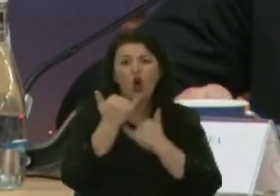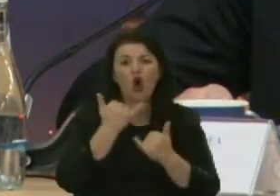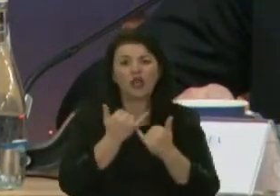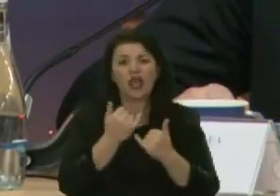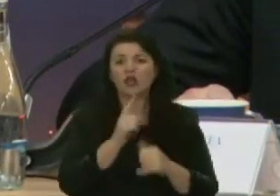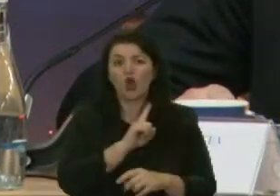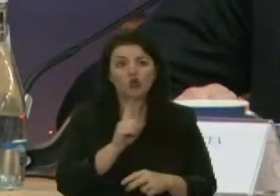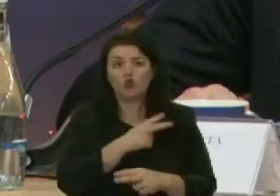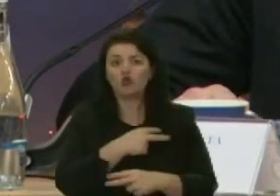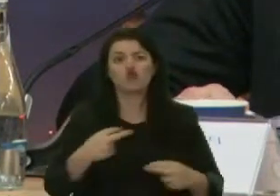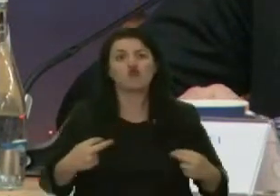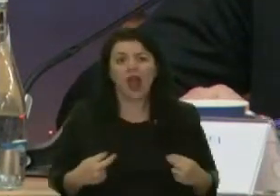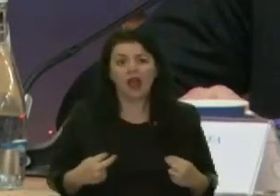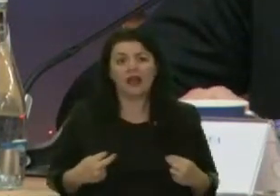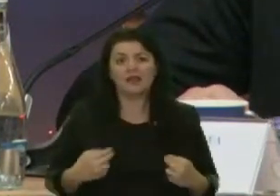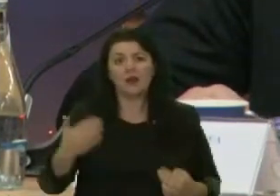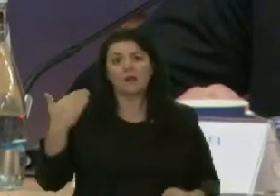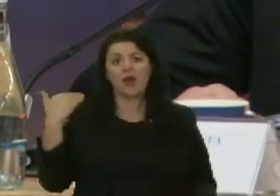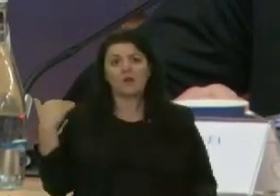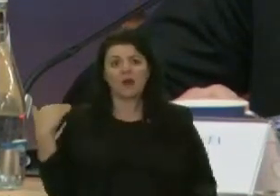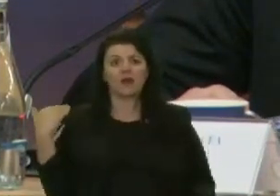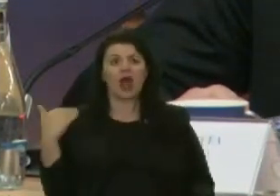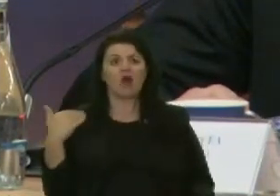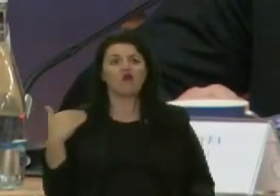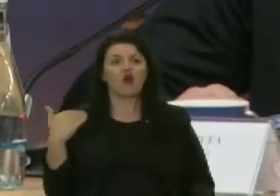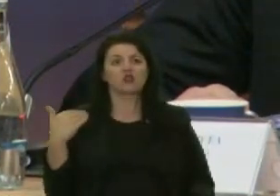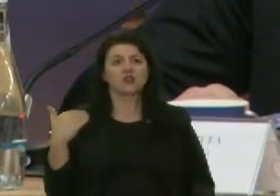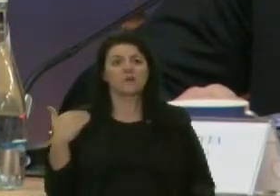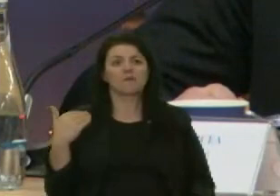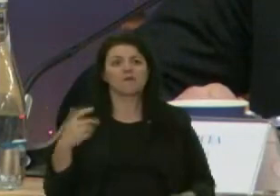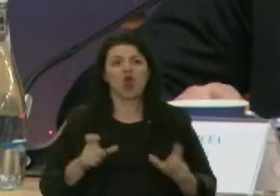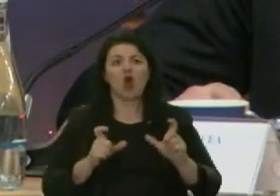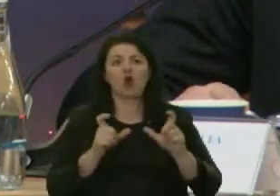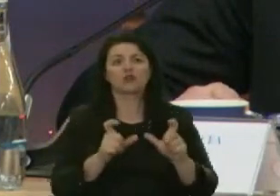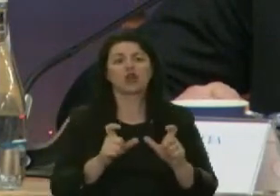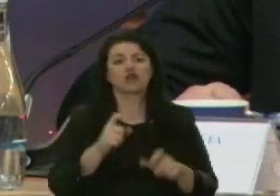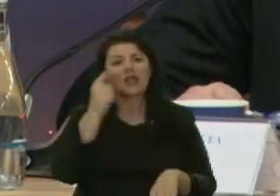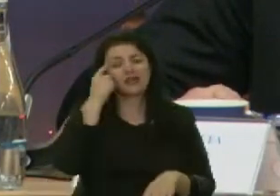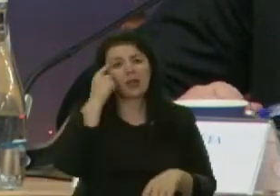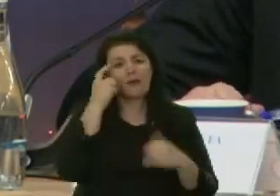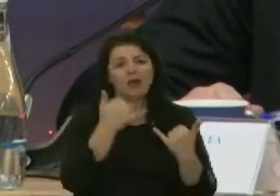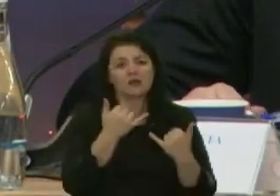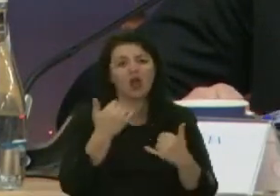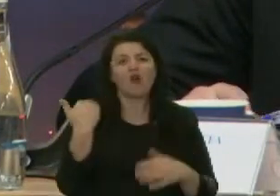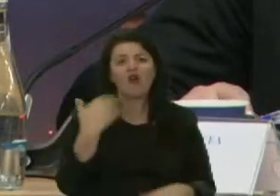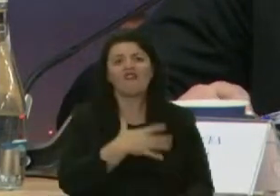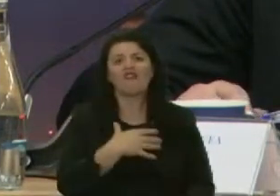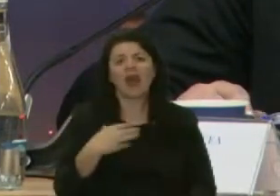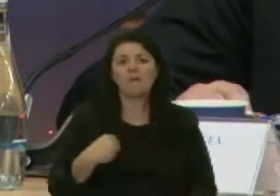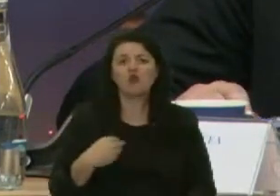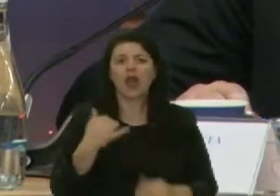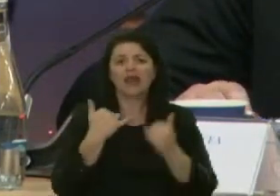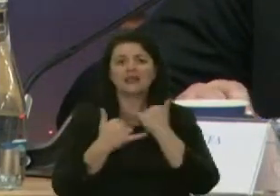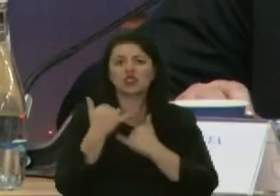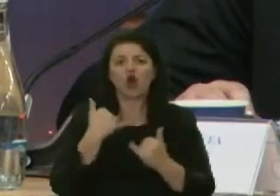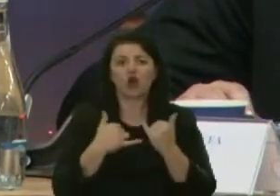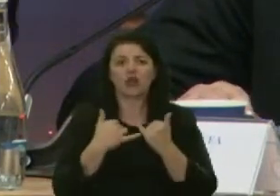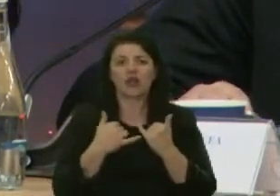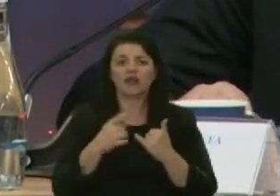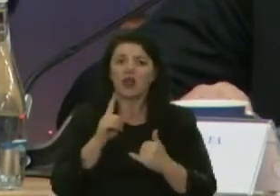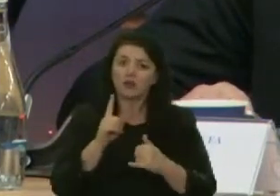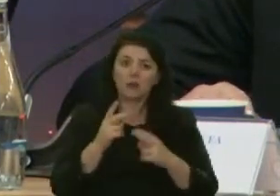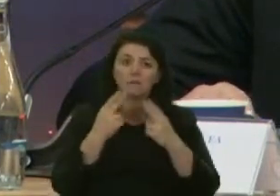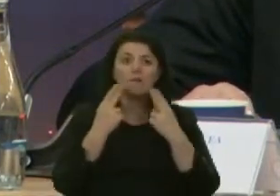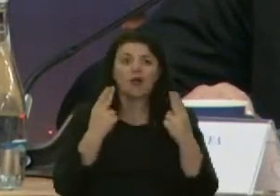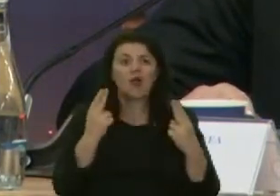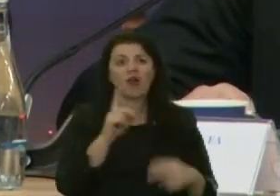jud plecăm Pe înaintașii noștri că au fost contra la ceea ce gândim astăzi așa au fost vremurile istoriei dar a nu prețuit ce